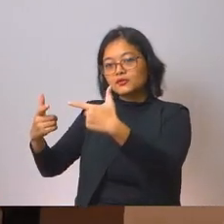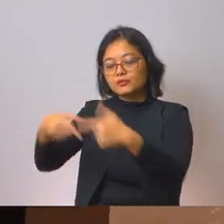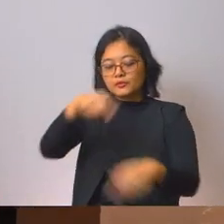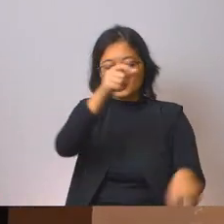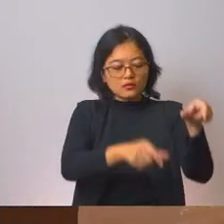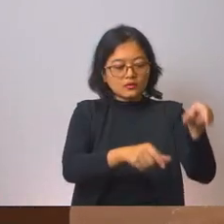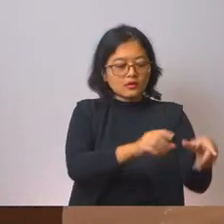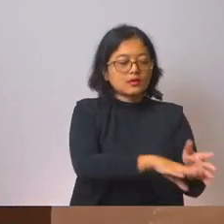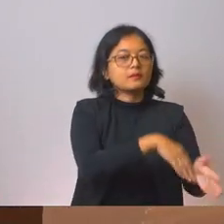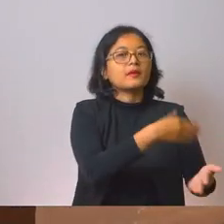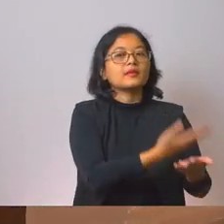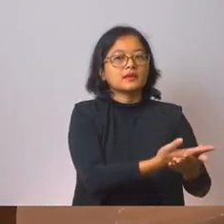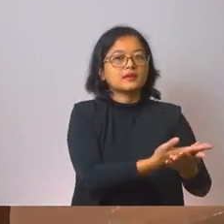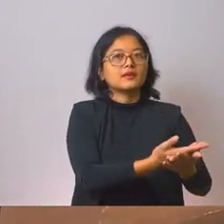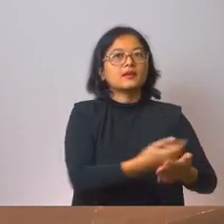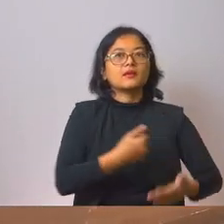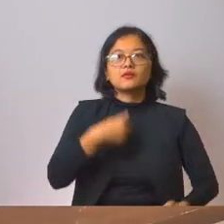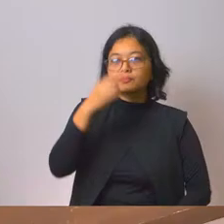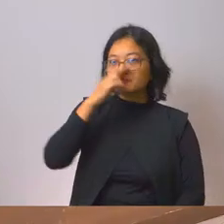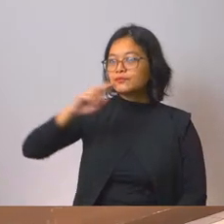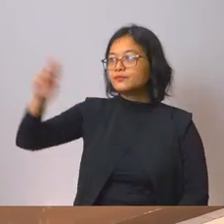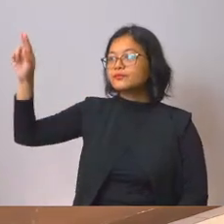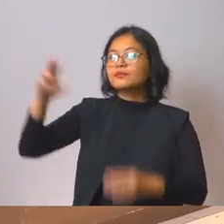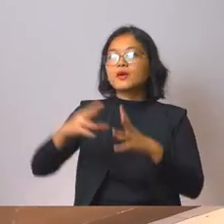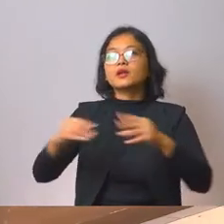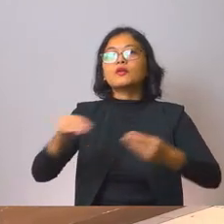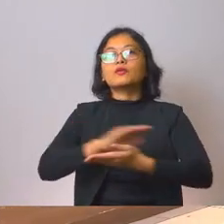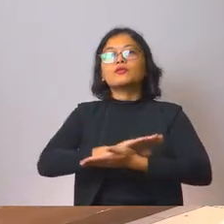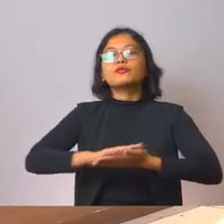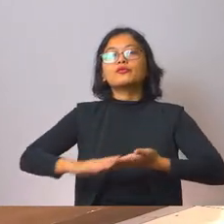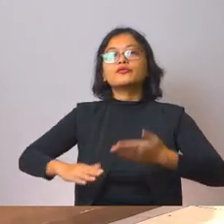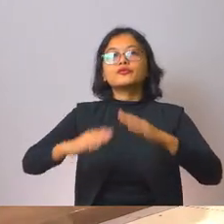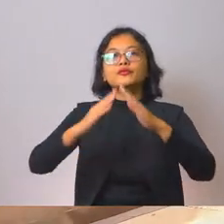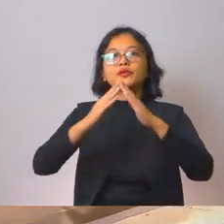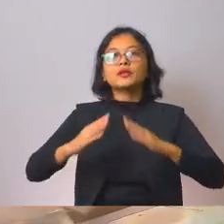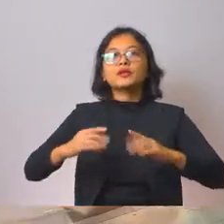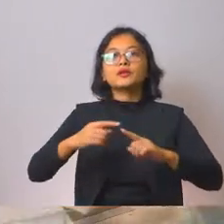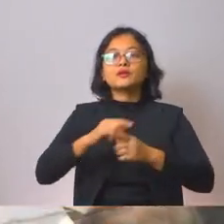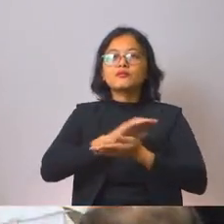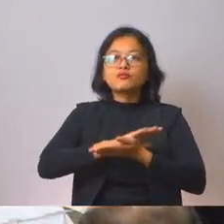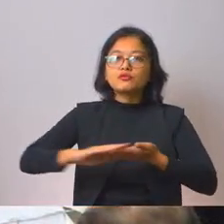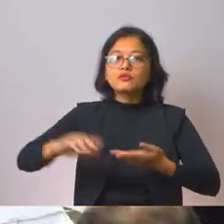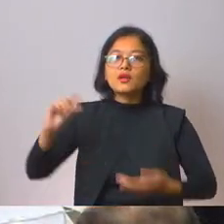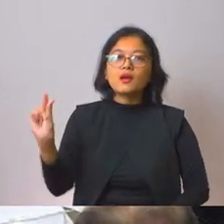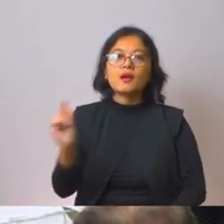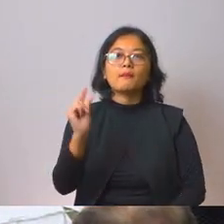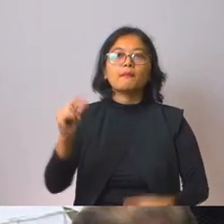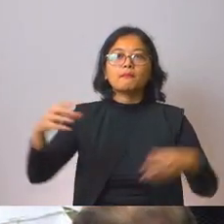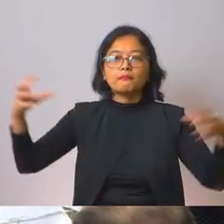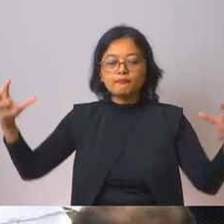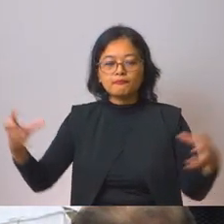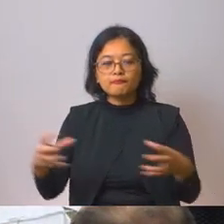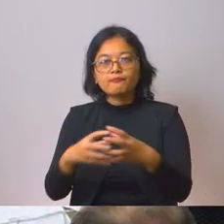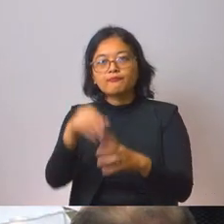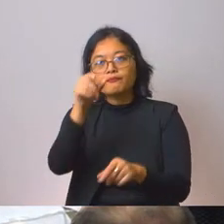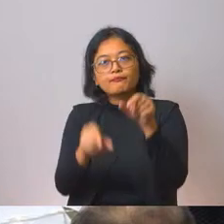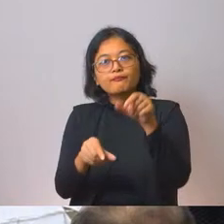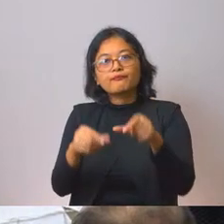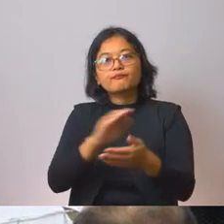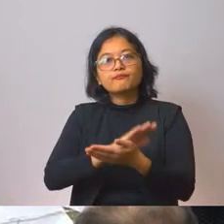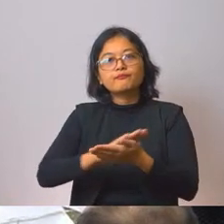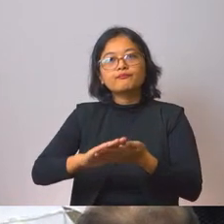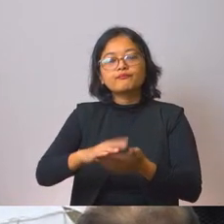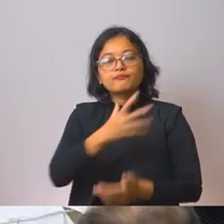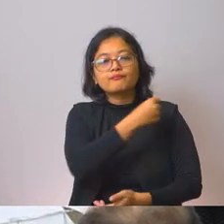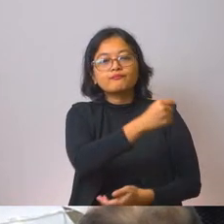hidup dan yang mati. Aku percaya kepada Roh Kudus, gereja yang kudus dan am, persekutuan orang